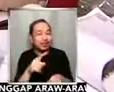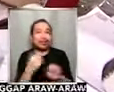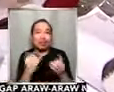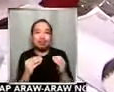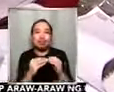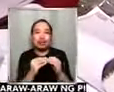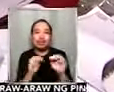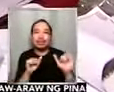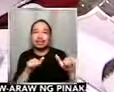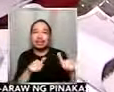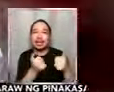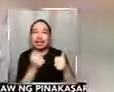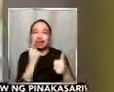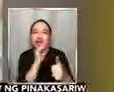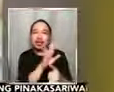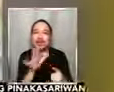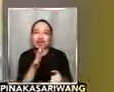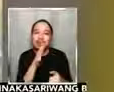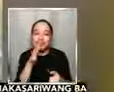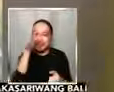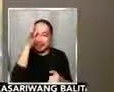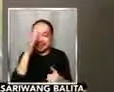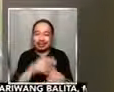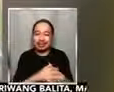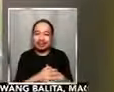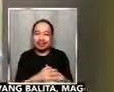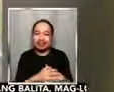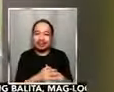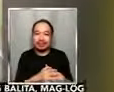naman para sa inyong mga magulang. Sobrang kailangan